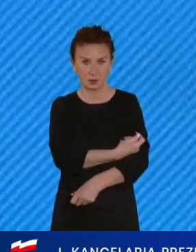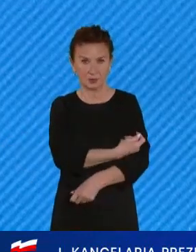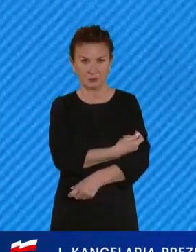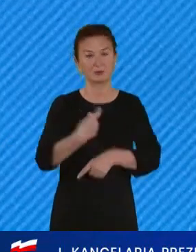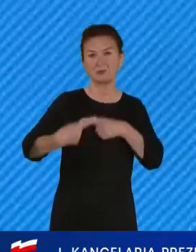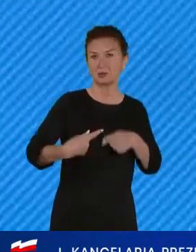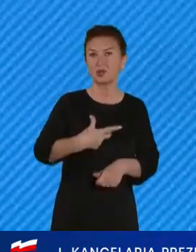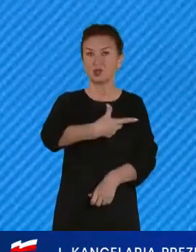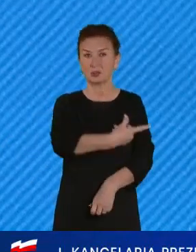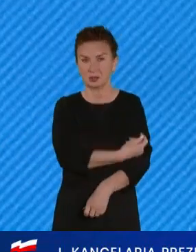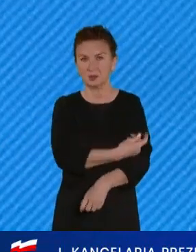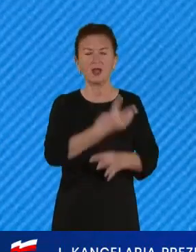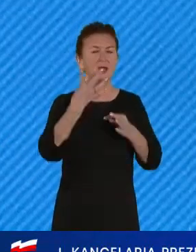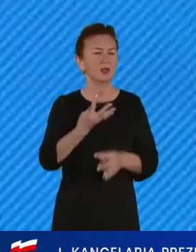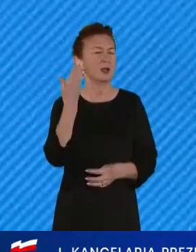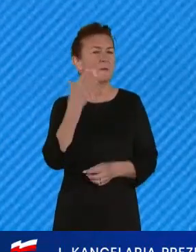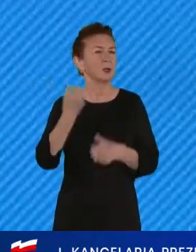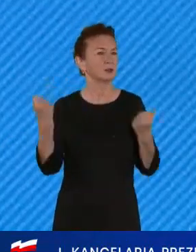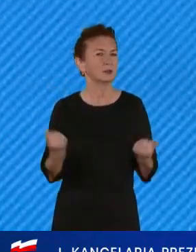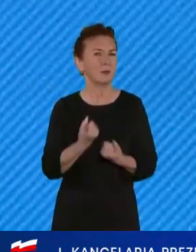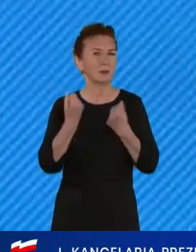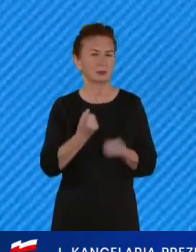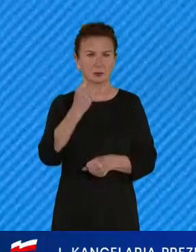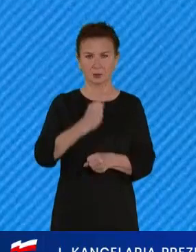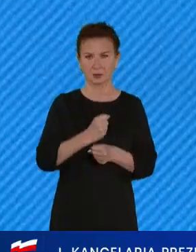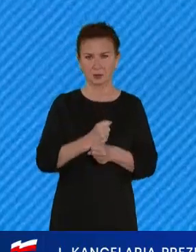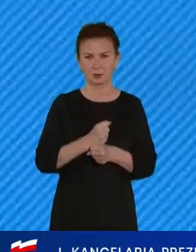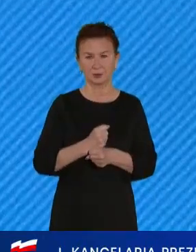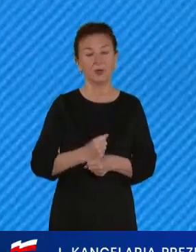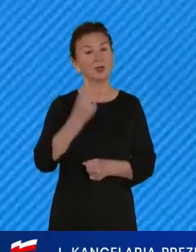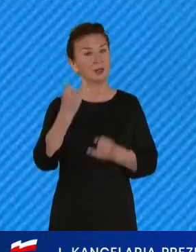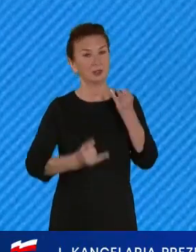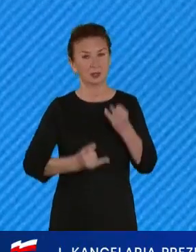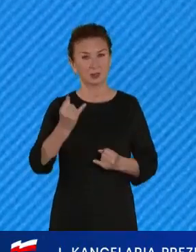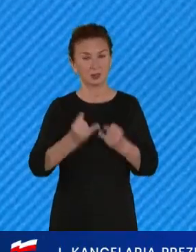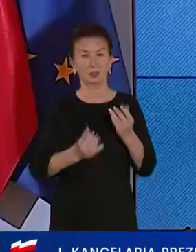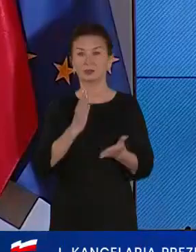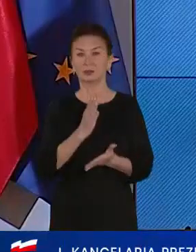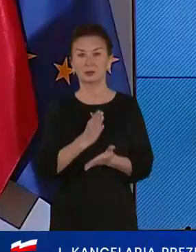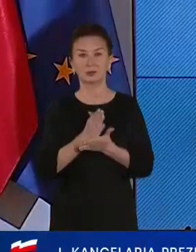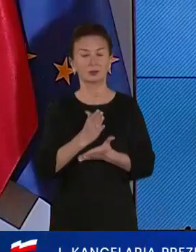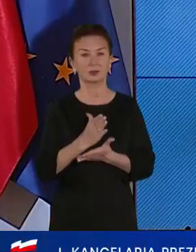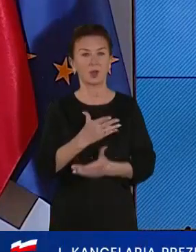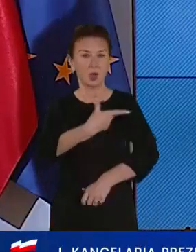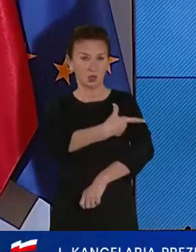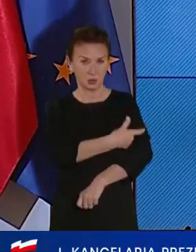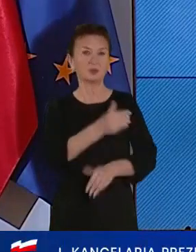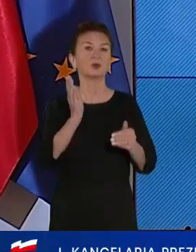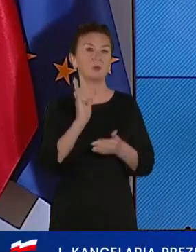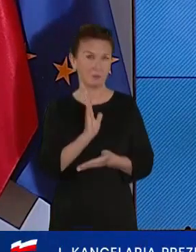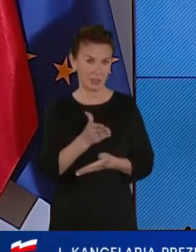Nad tym już dzisiaj bardzo intensywnie pracujemy i jeżeli tylko szczepionka będzie